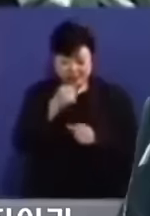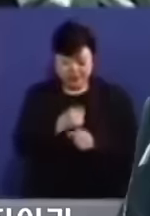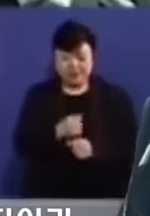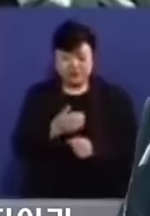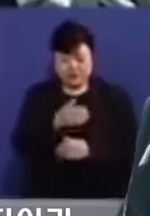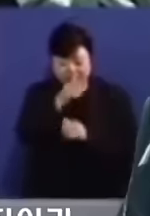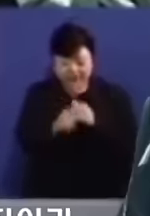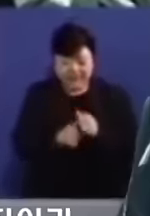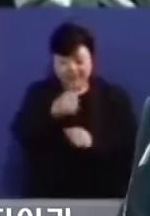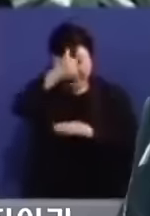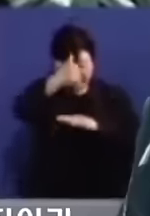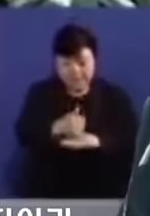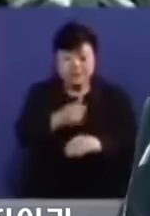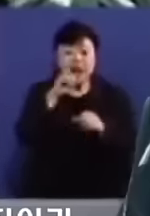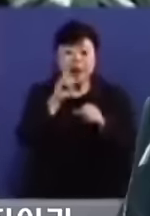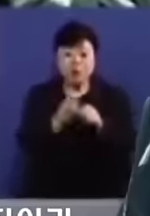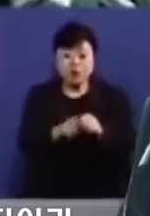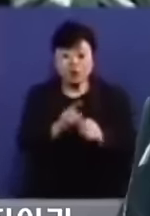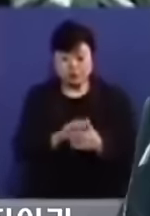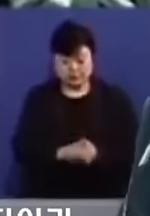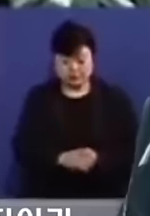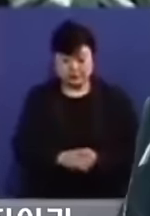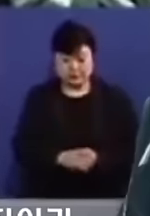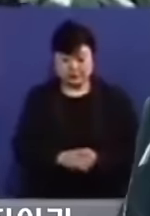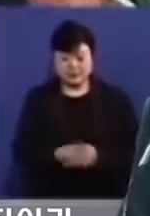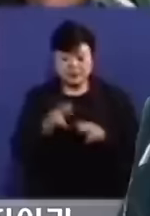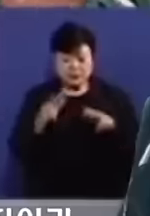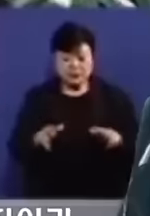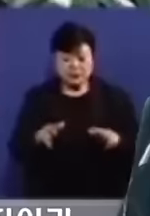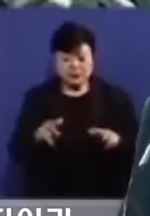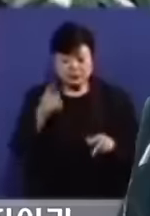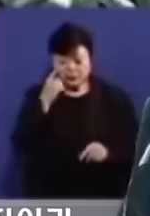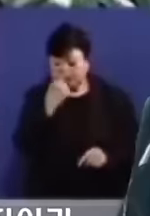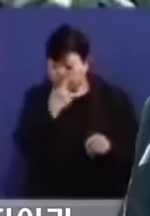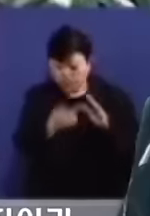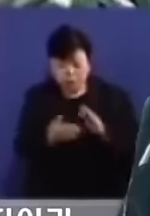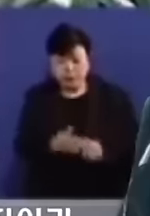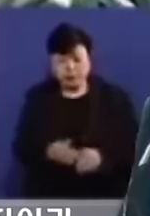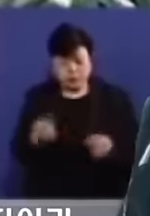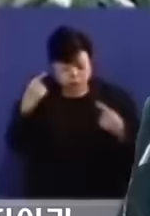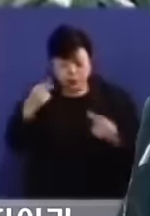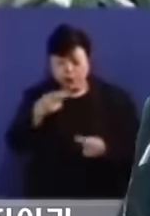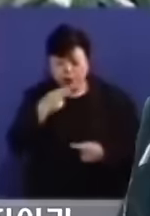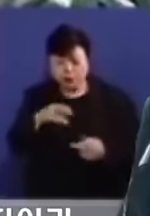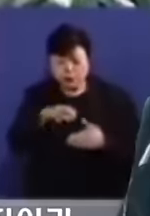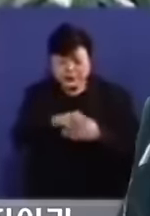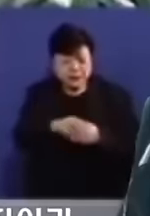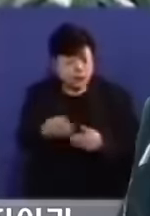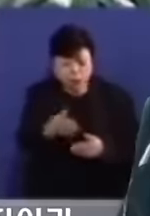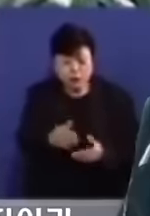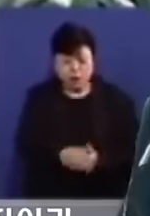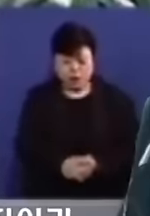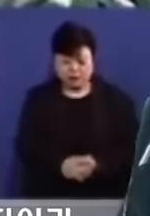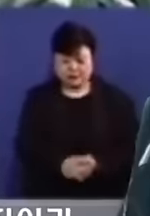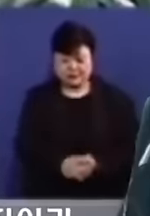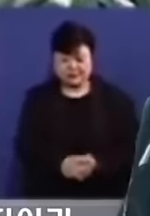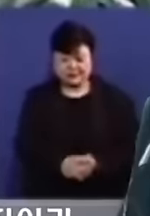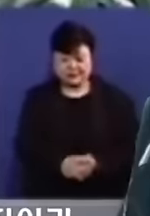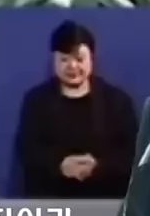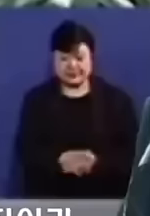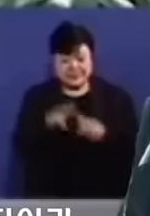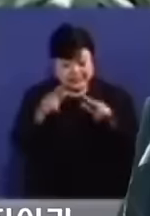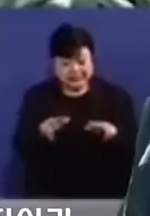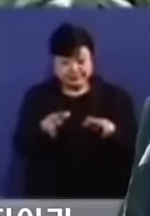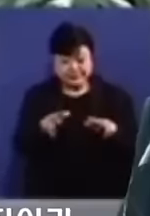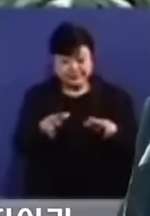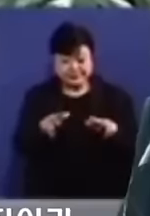것이 하나님의 종국적인 목적인 것입니다. 현재 눈에는 아무 증거 안 보이고 귀에는 아무 소리 안 들리고 손에는 잡히는 없어도